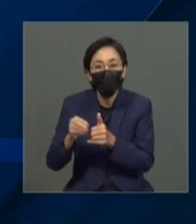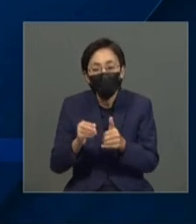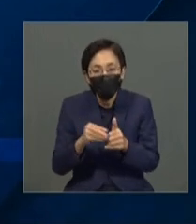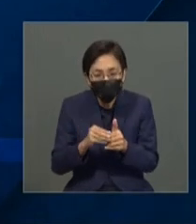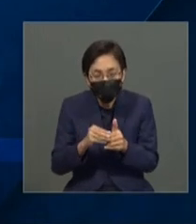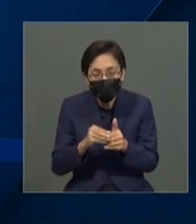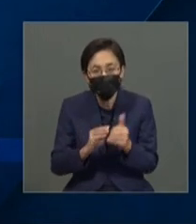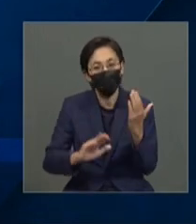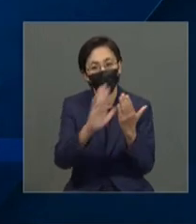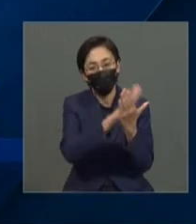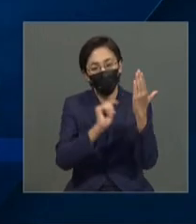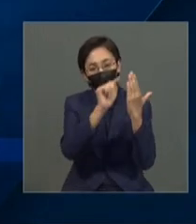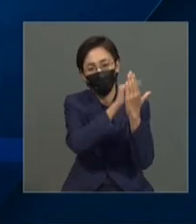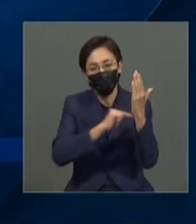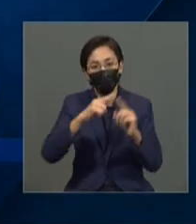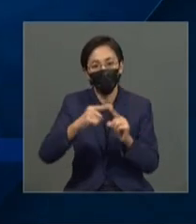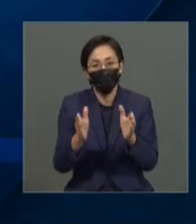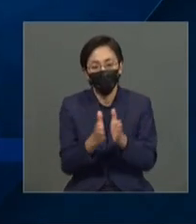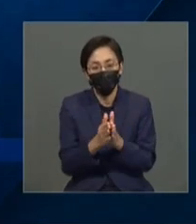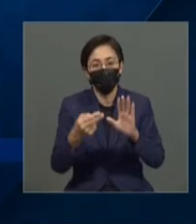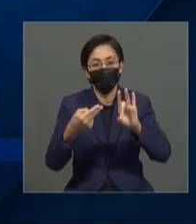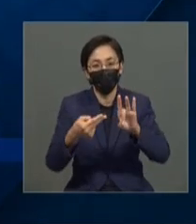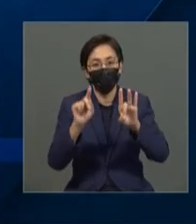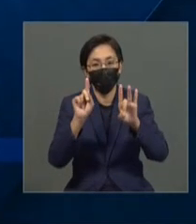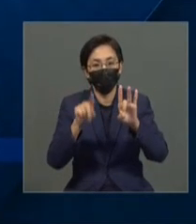ะของทั้งประเทศรวมอยู่ที่